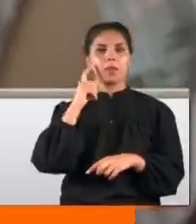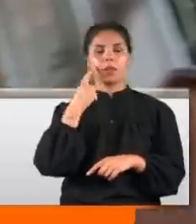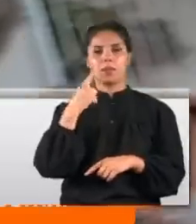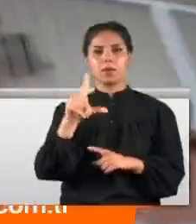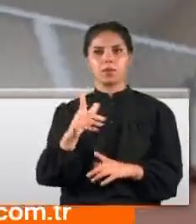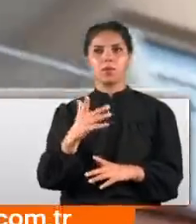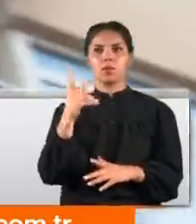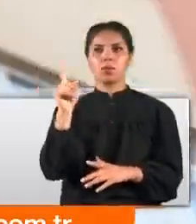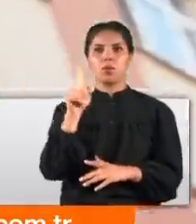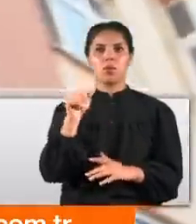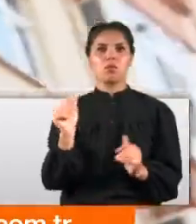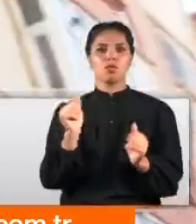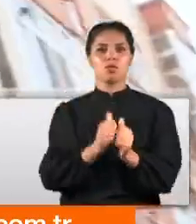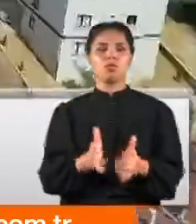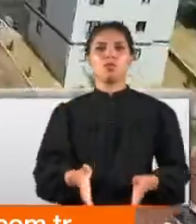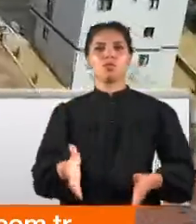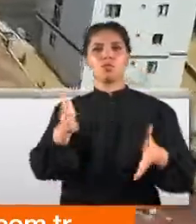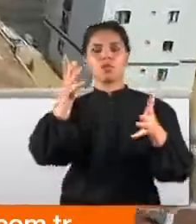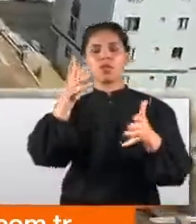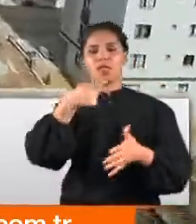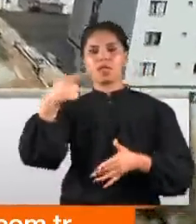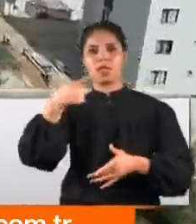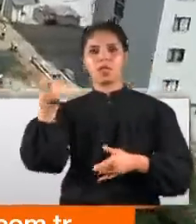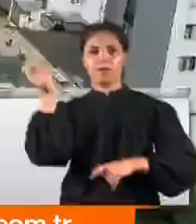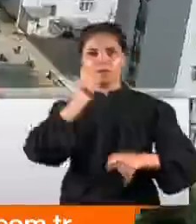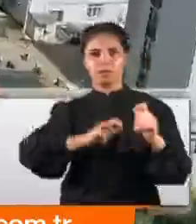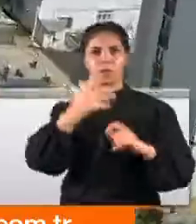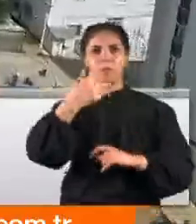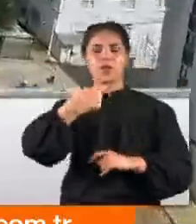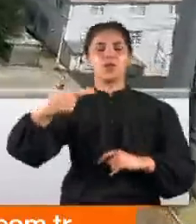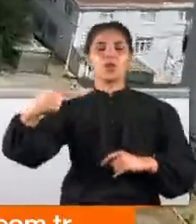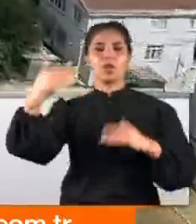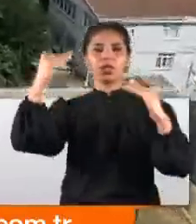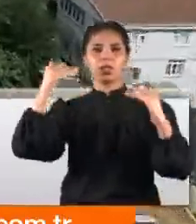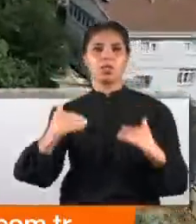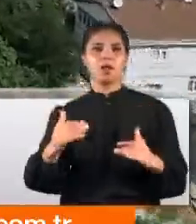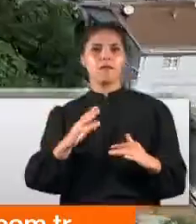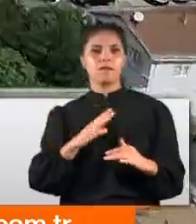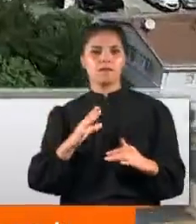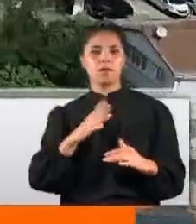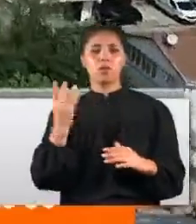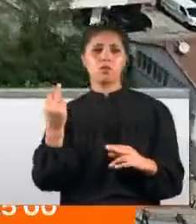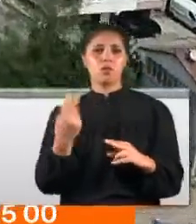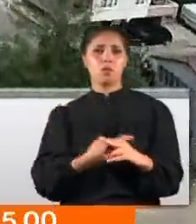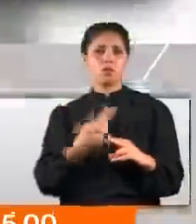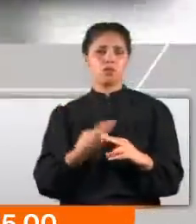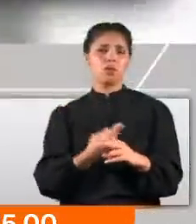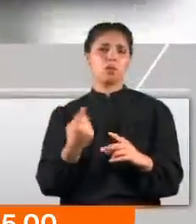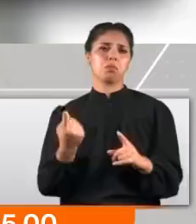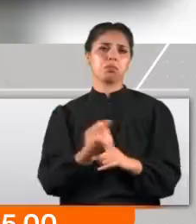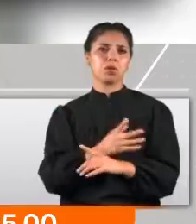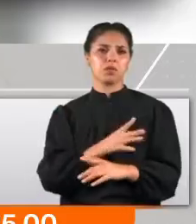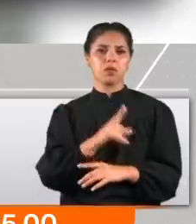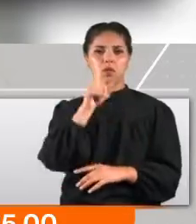Çünkü 10 katlı bir bina yeniden yapılmak üzere yıkıldığında 5 kata düşebiliyor. Bu olasılık onlarca örnekten sadece biri.